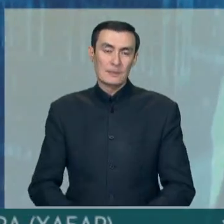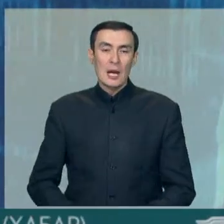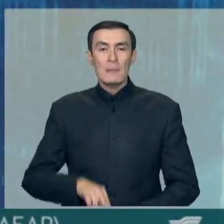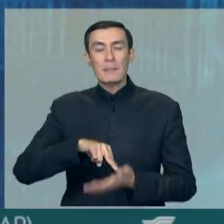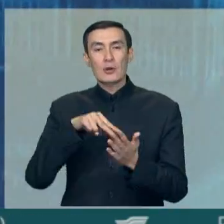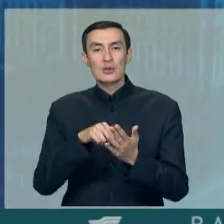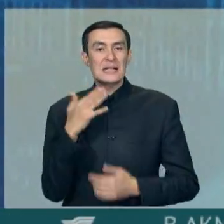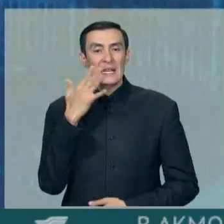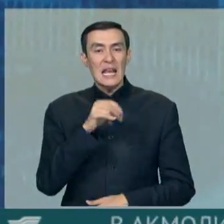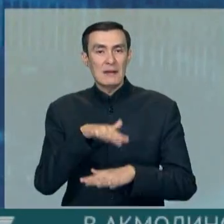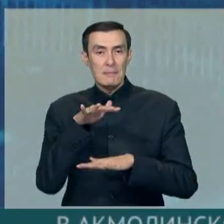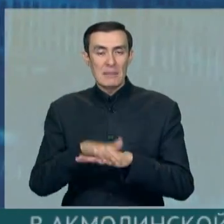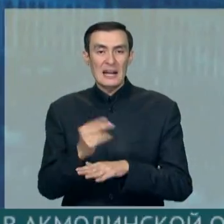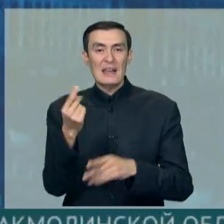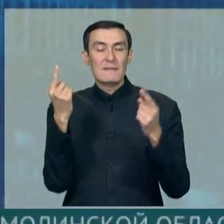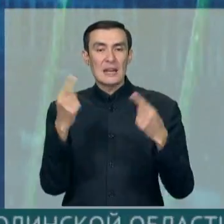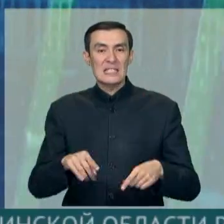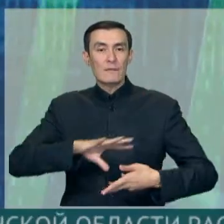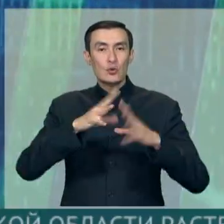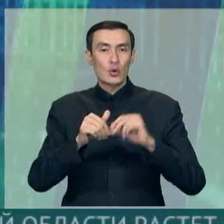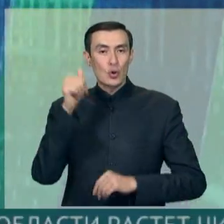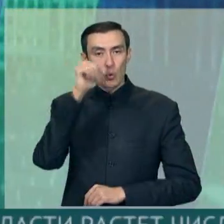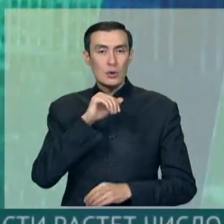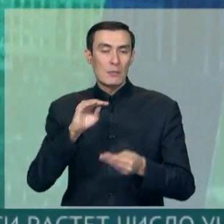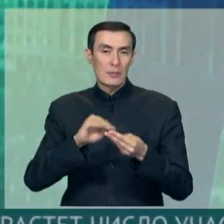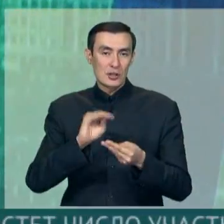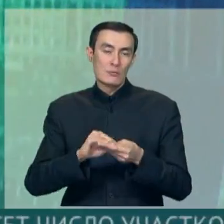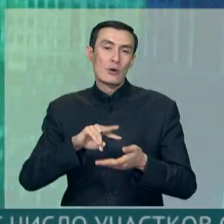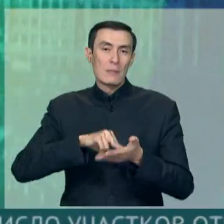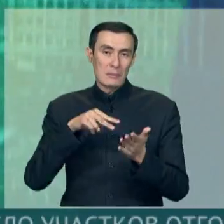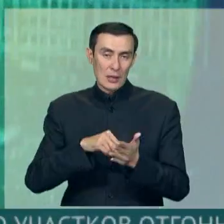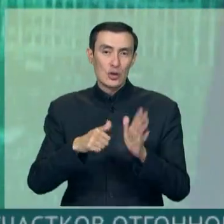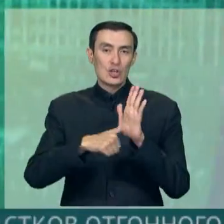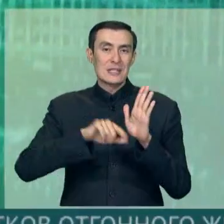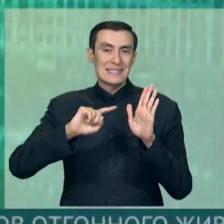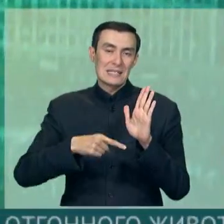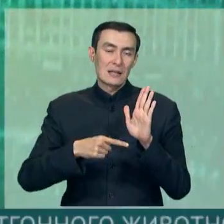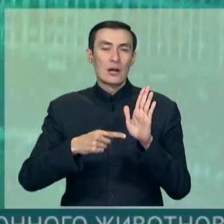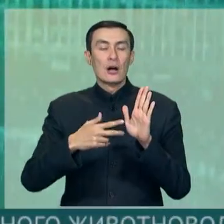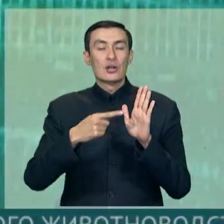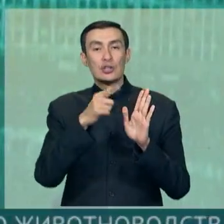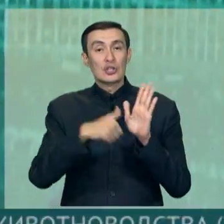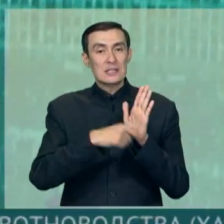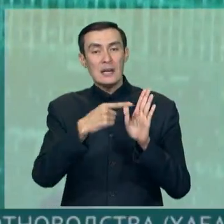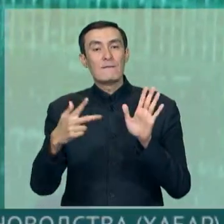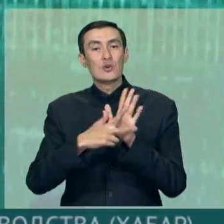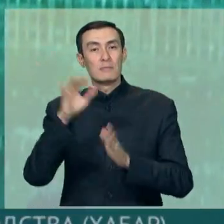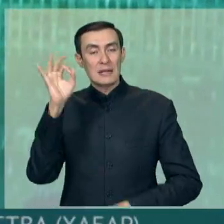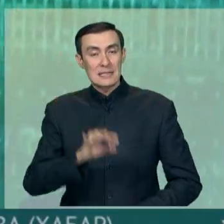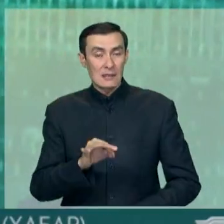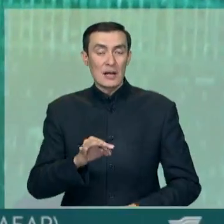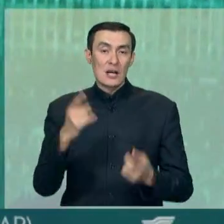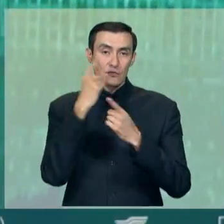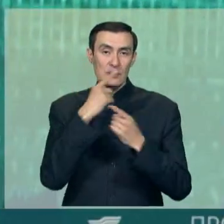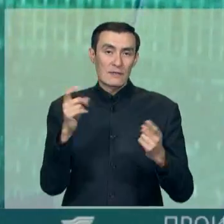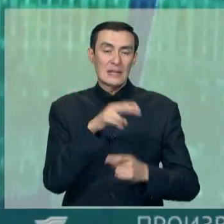По прогнозам Национального банка, инфляция по итогам года останется внутри целевого коридора 6-8%. Прогнозы на заседании правительства